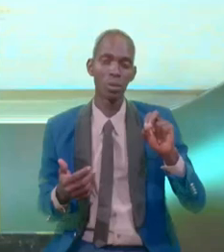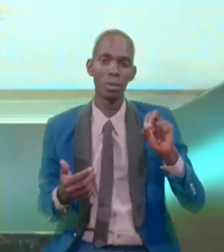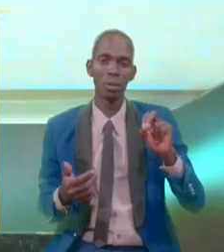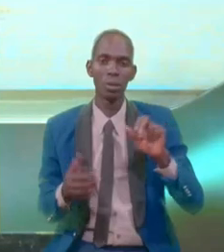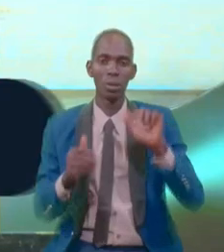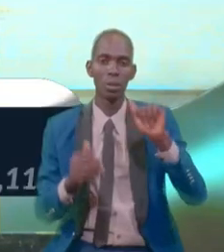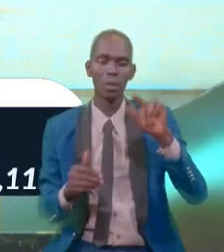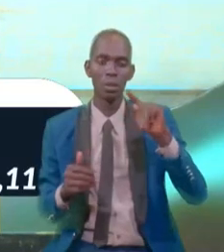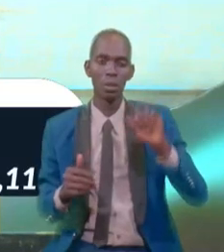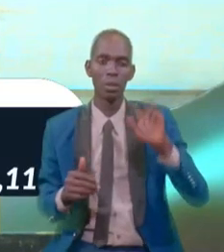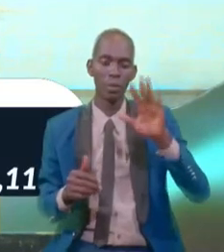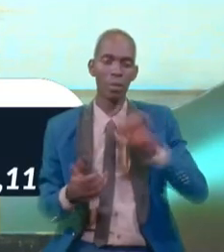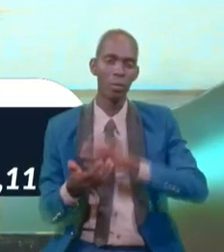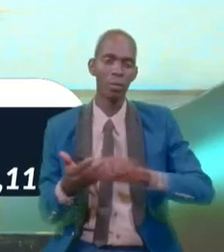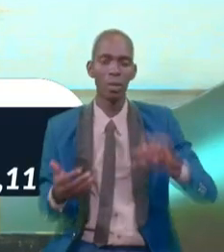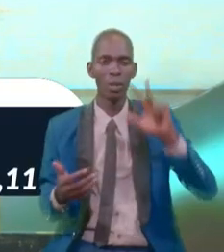versets 30 et